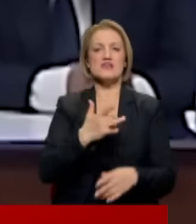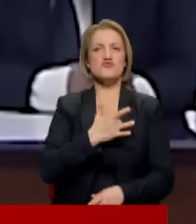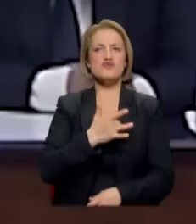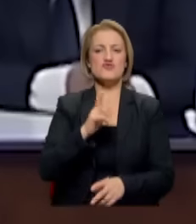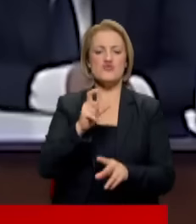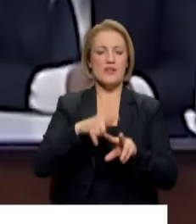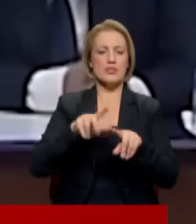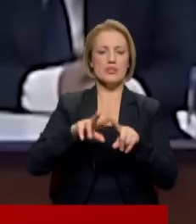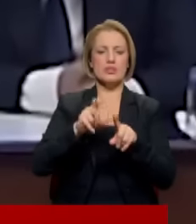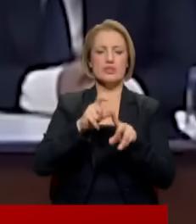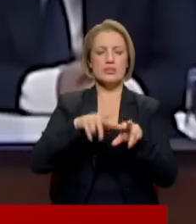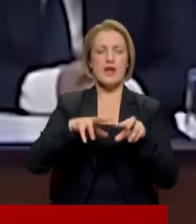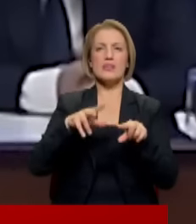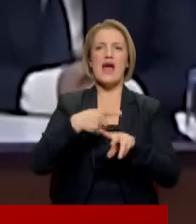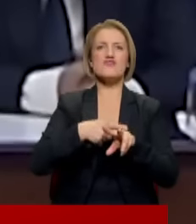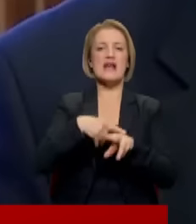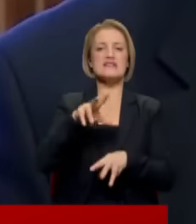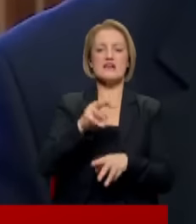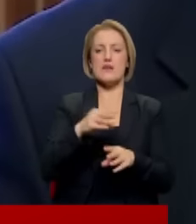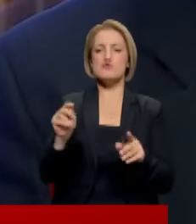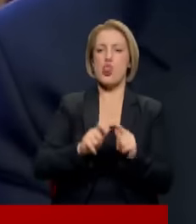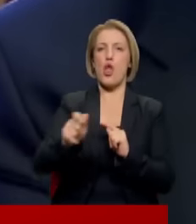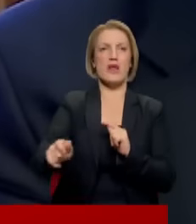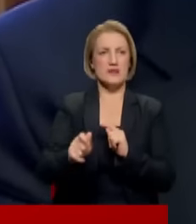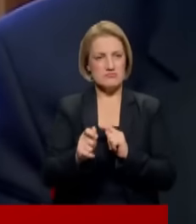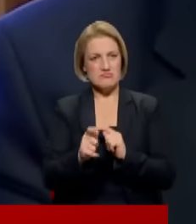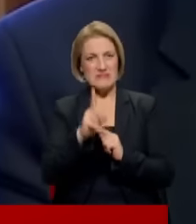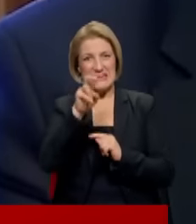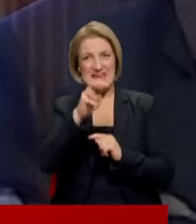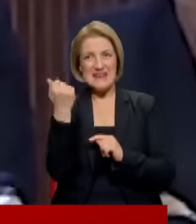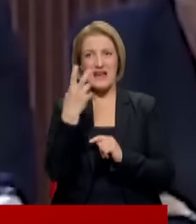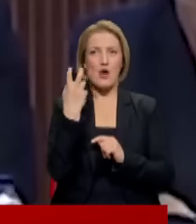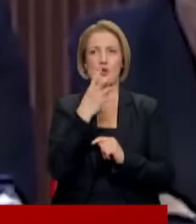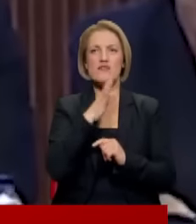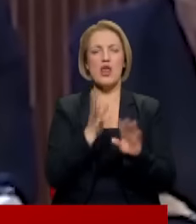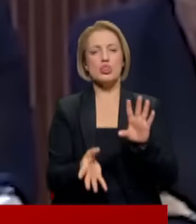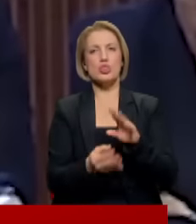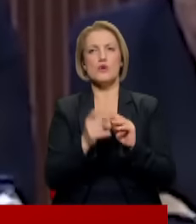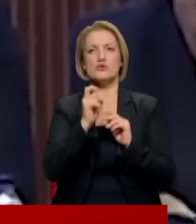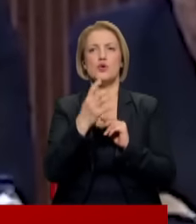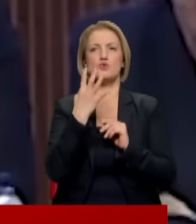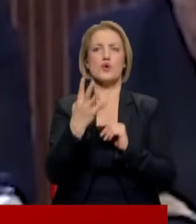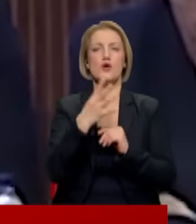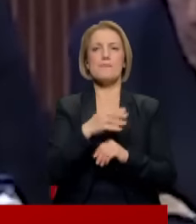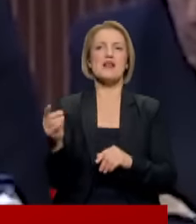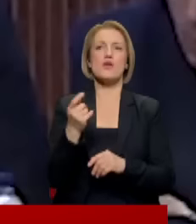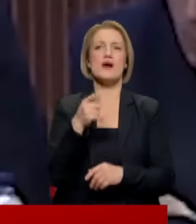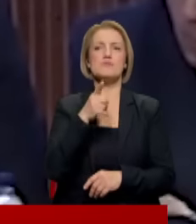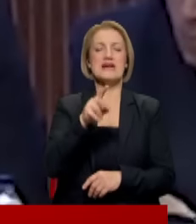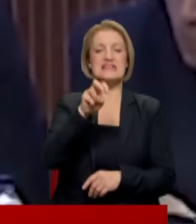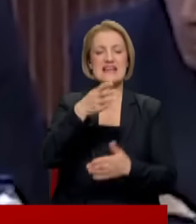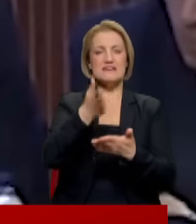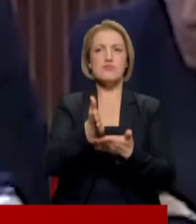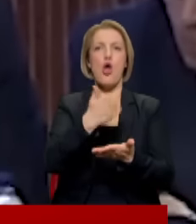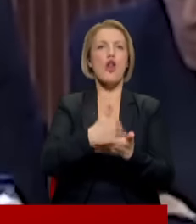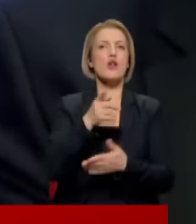erçetine 80 milyon lira ödendi müfter ilere duyurulur 8 tane konser var toplam 94 milyon lira bu 8'e